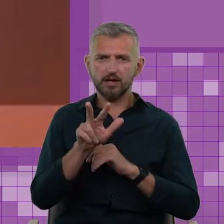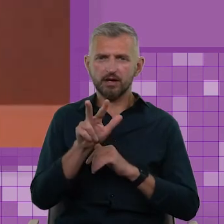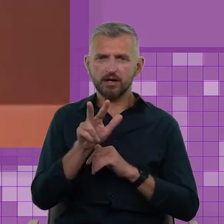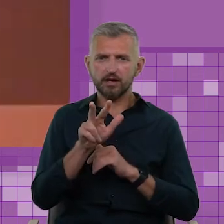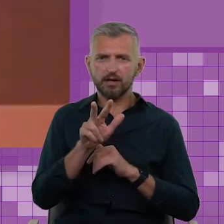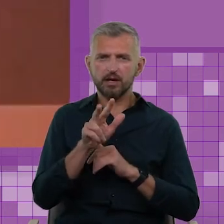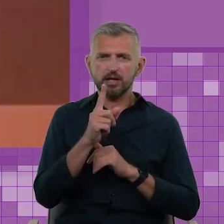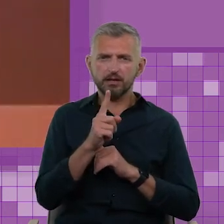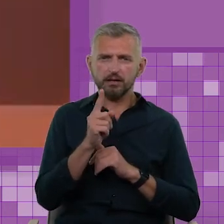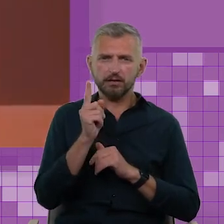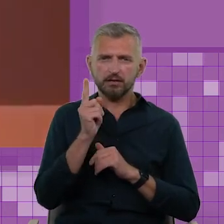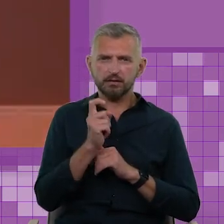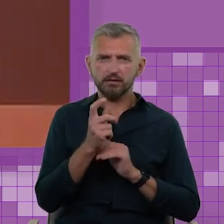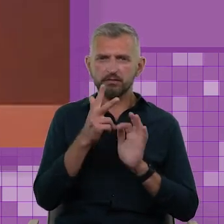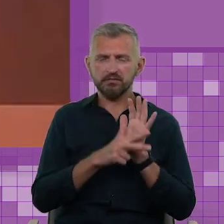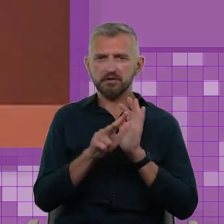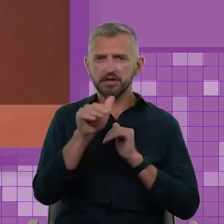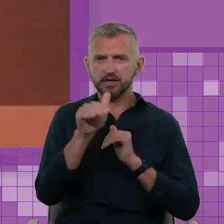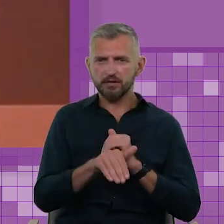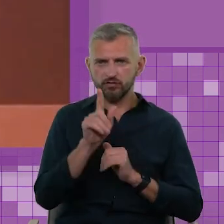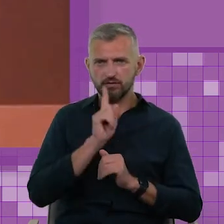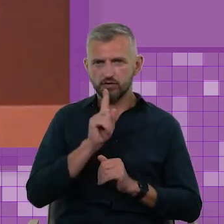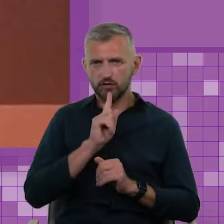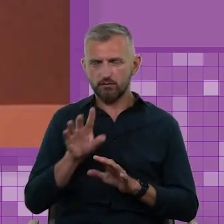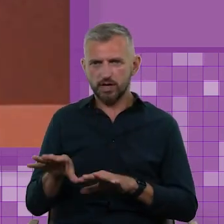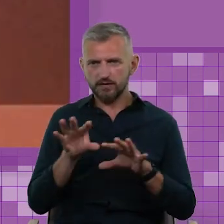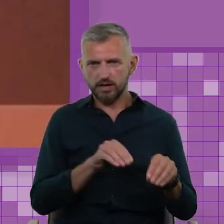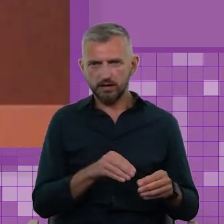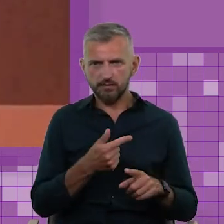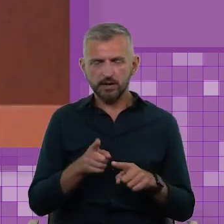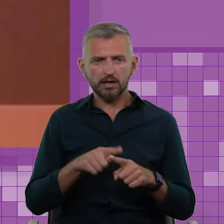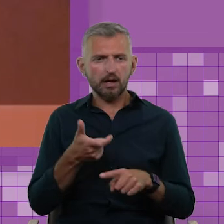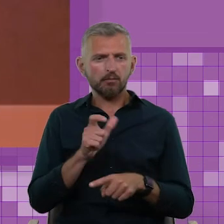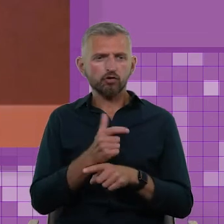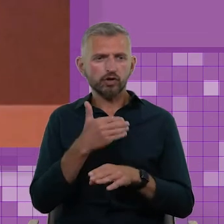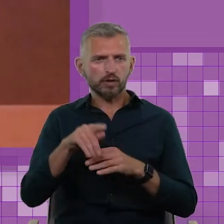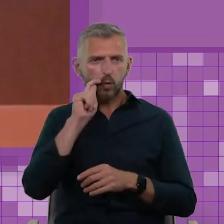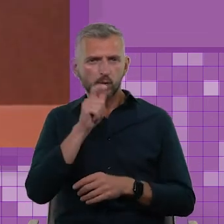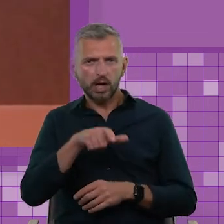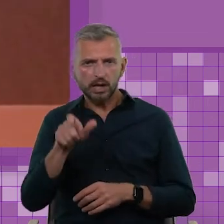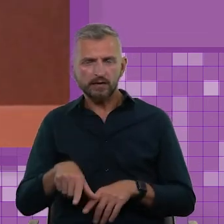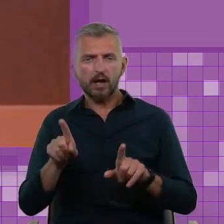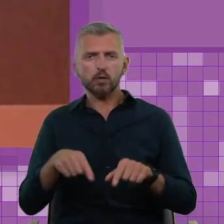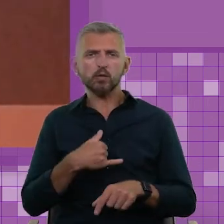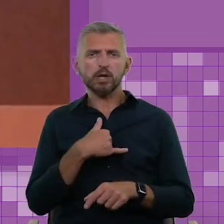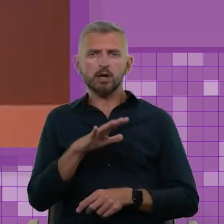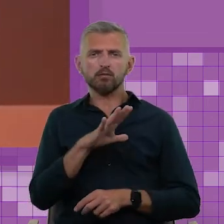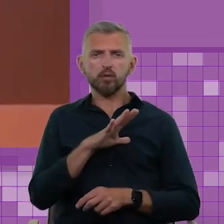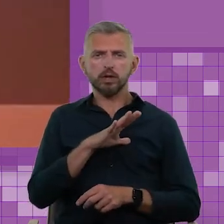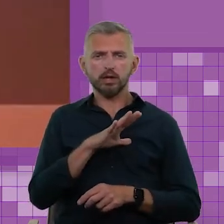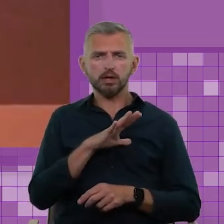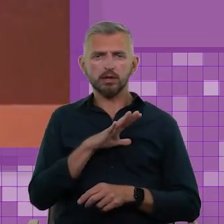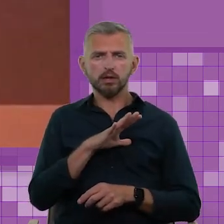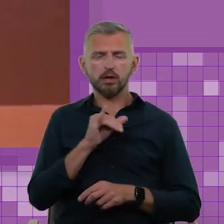1083 тисяч переселенцям, тимчасовим переселенцям. Звісно, це більша частина це українці, але також в нас були